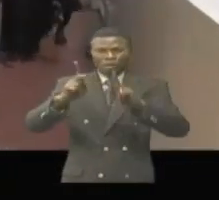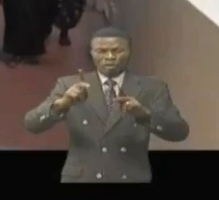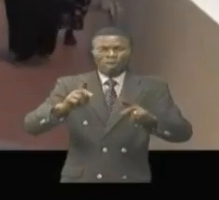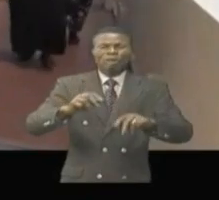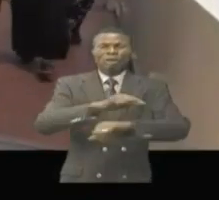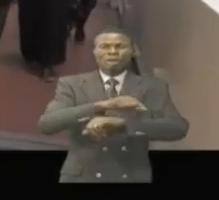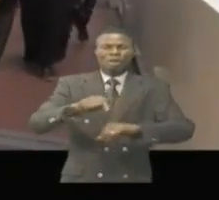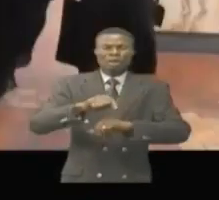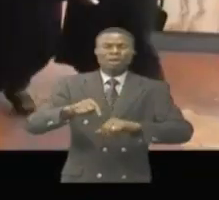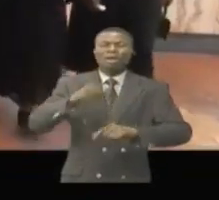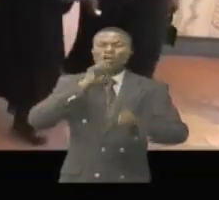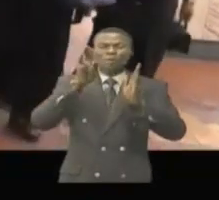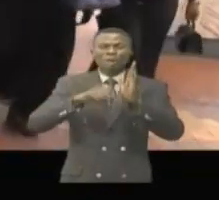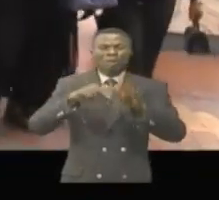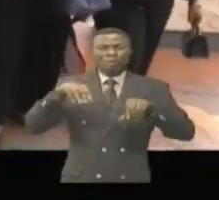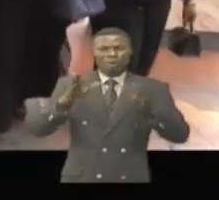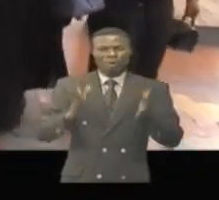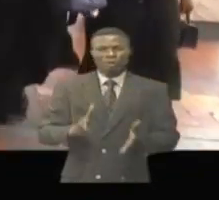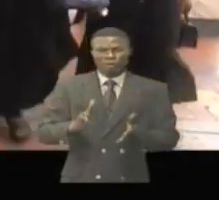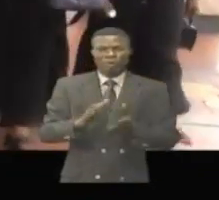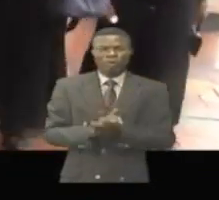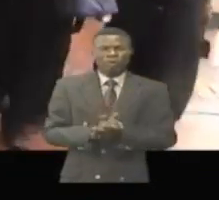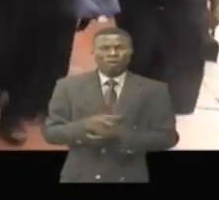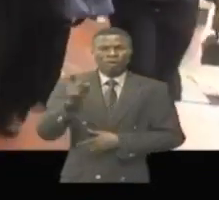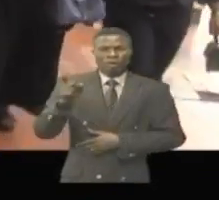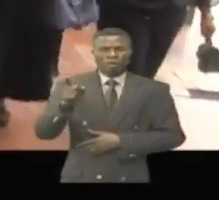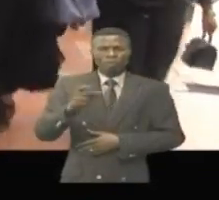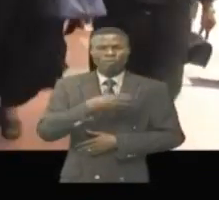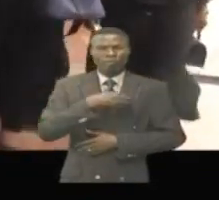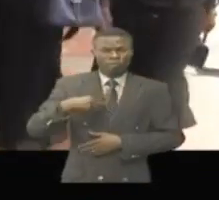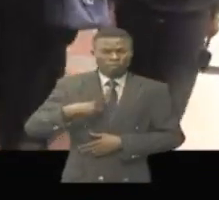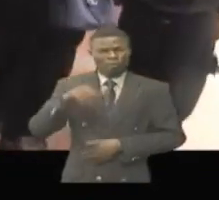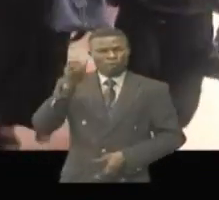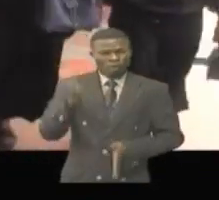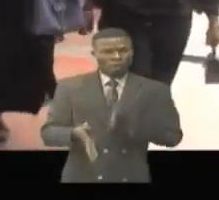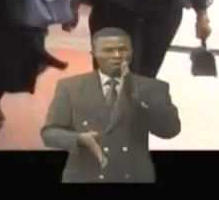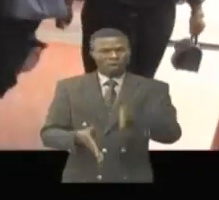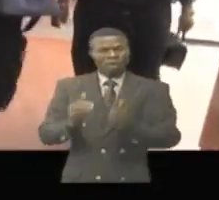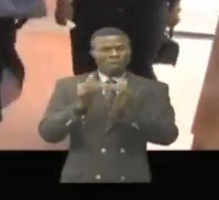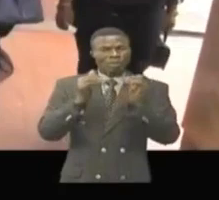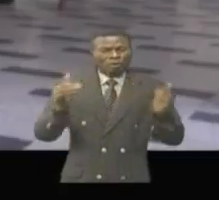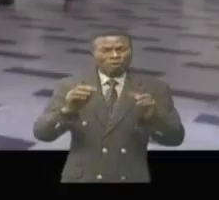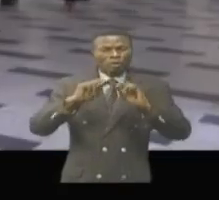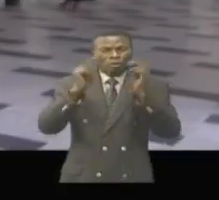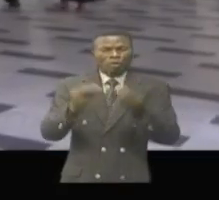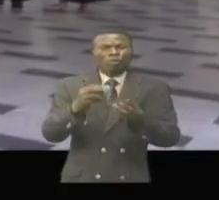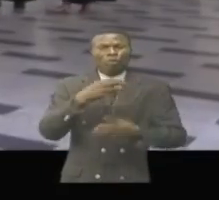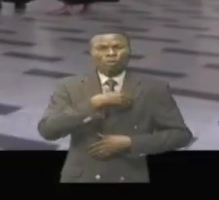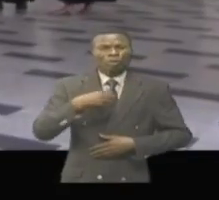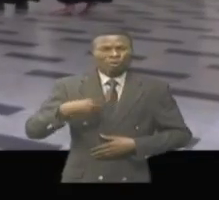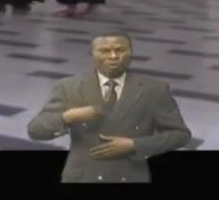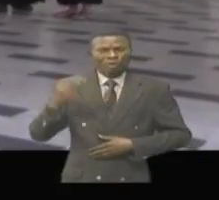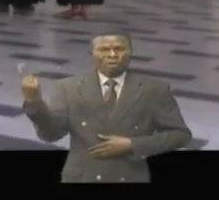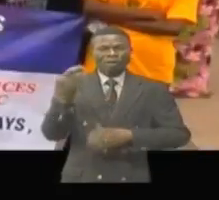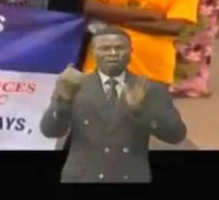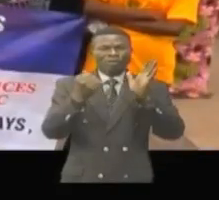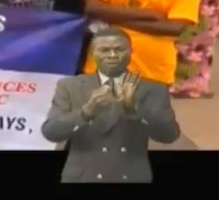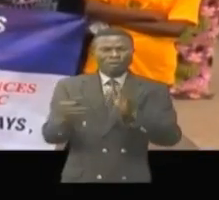Parlement congolais. L'affaire internationale, à travers cette marche pacifique, les mouvements des femmes des 26 provinces de la